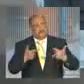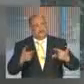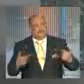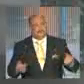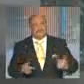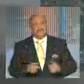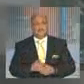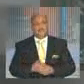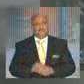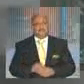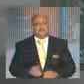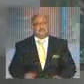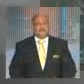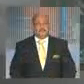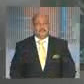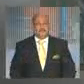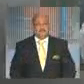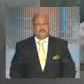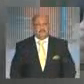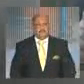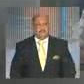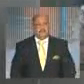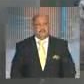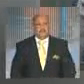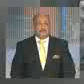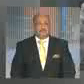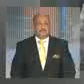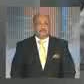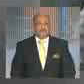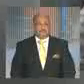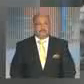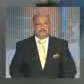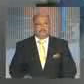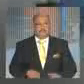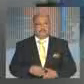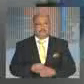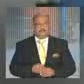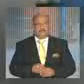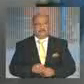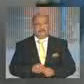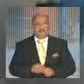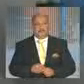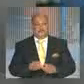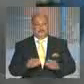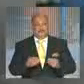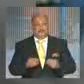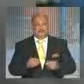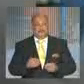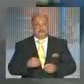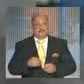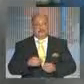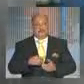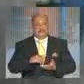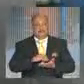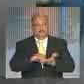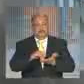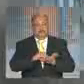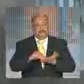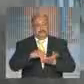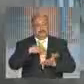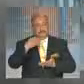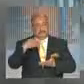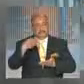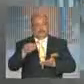غلب عليها طابع ثوري ليشخص أصحابه إمكانات هذا الضرب من ضروب الشعر في استدراج وإعادة الناس إلى